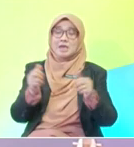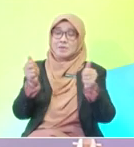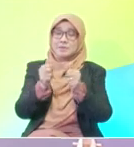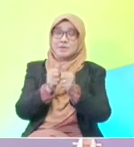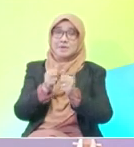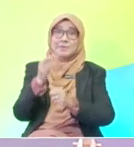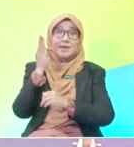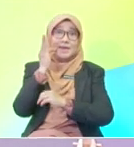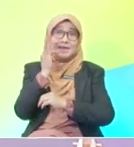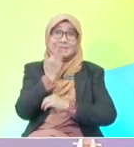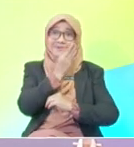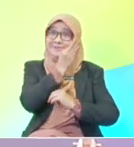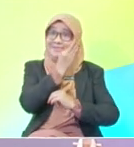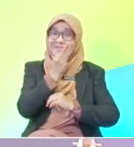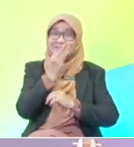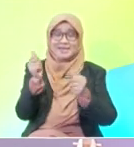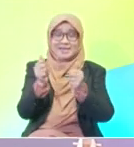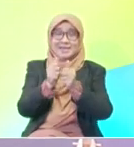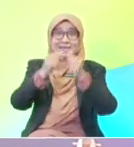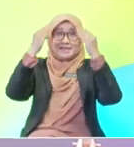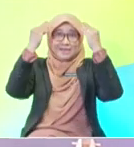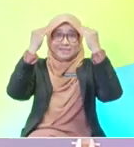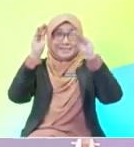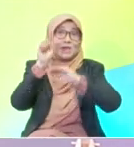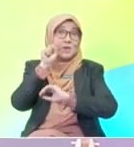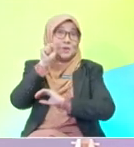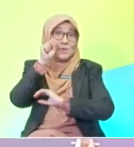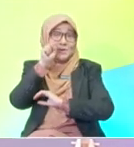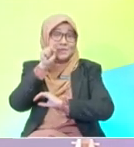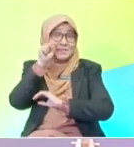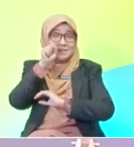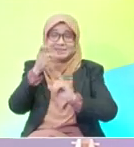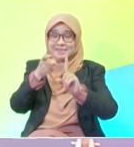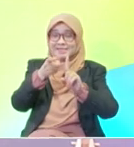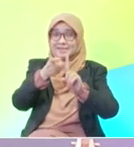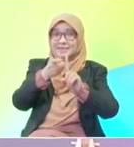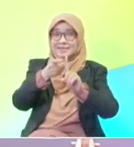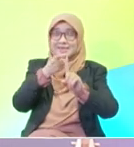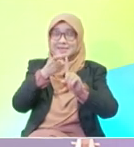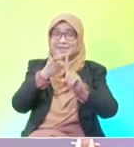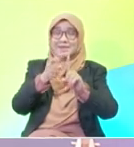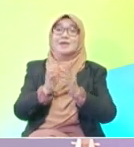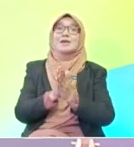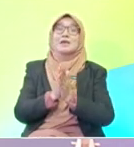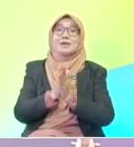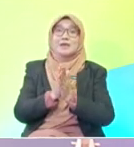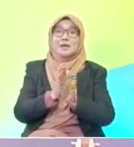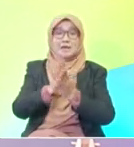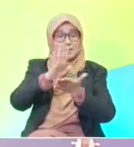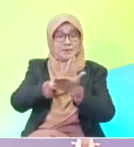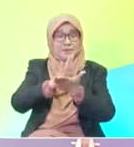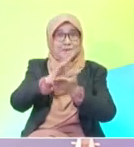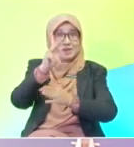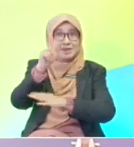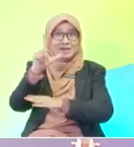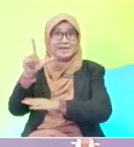kita akan bersama-sama dengan Cikgu Siti Nur Fatihah kita daripada SK Sultan Hishamuddin Alam Shah, Wilayah Persekutuan Kuala Lumpur. Apa